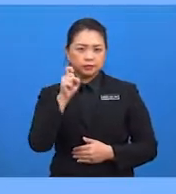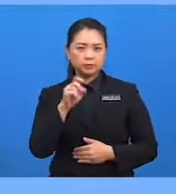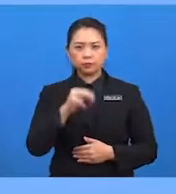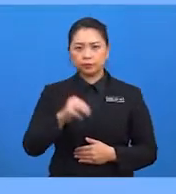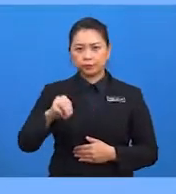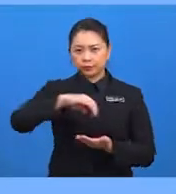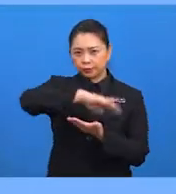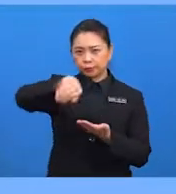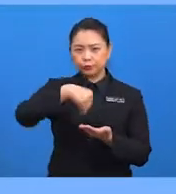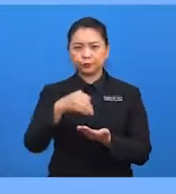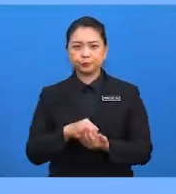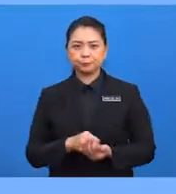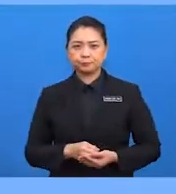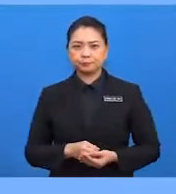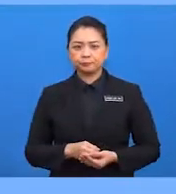murid-murid semua.